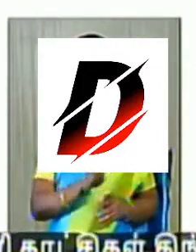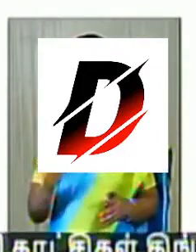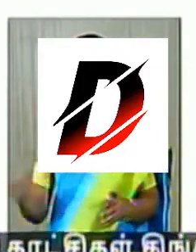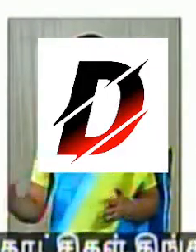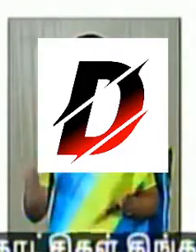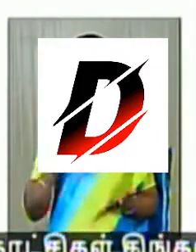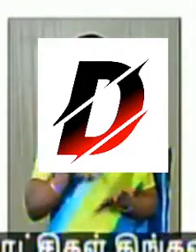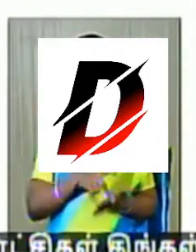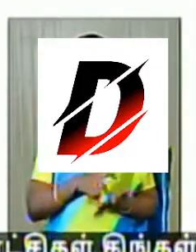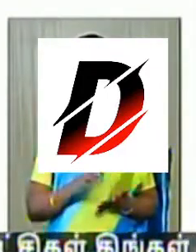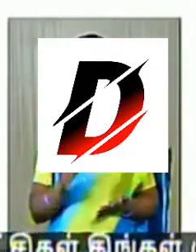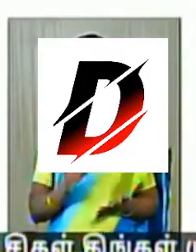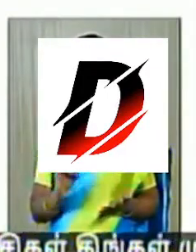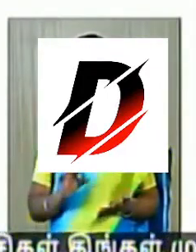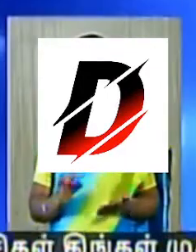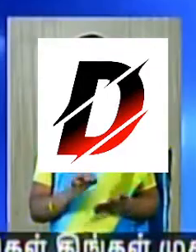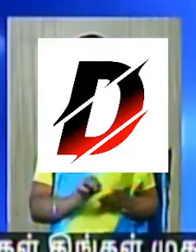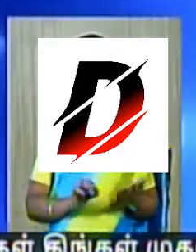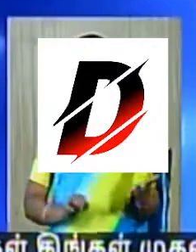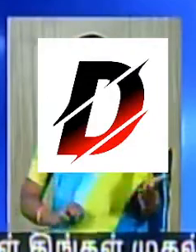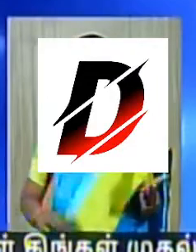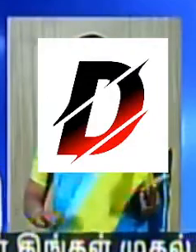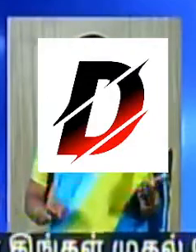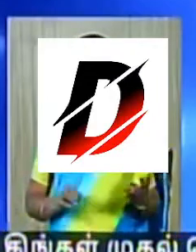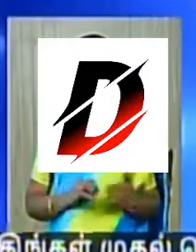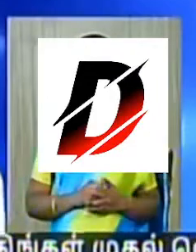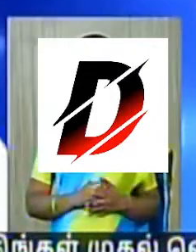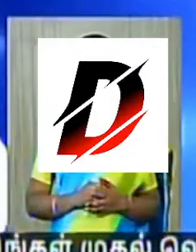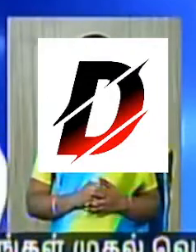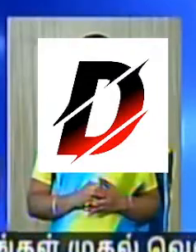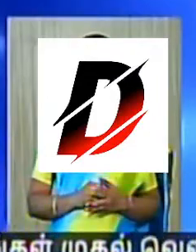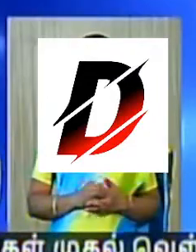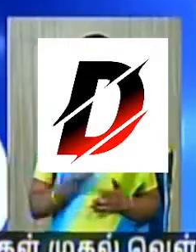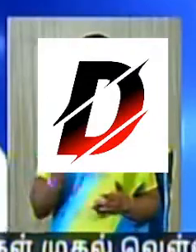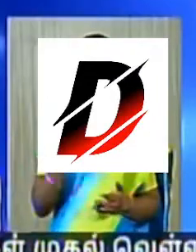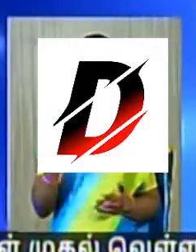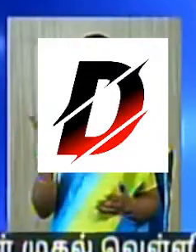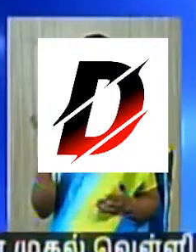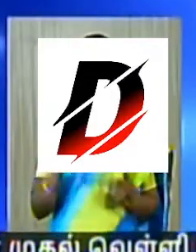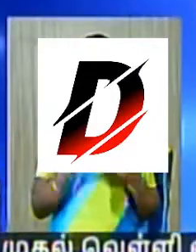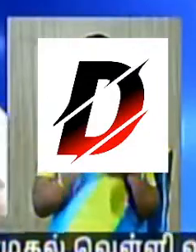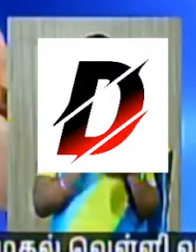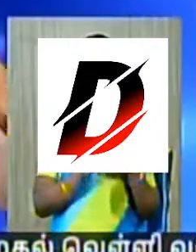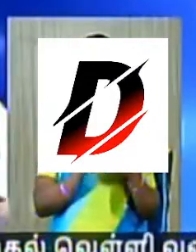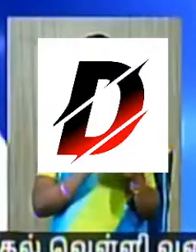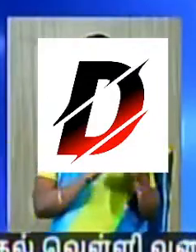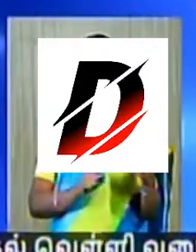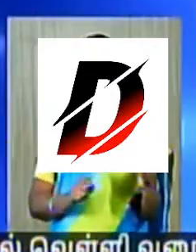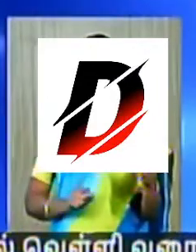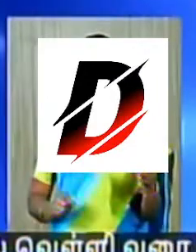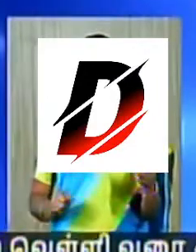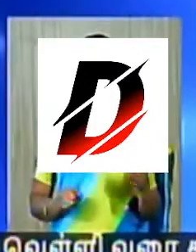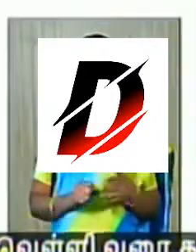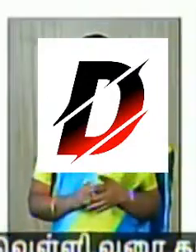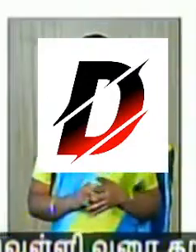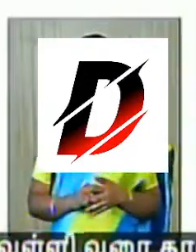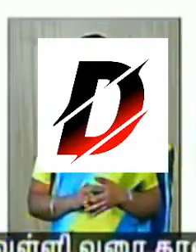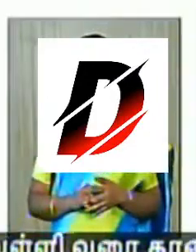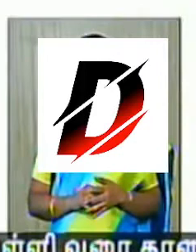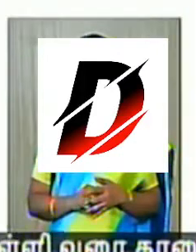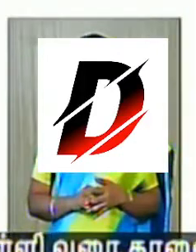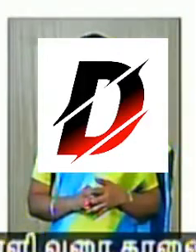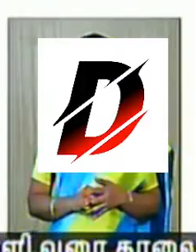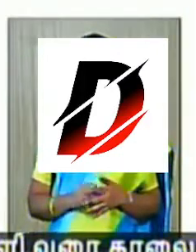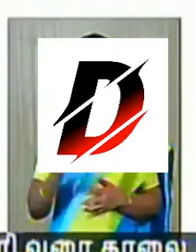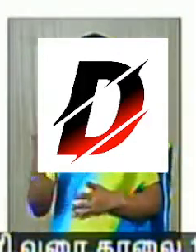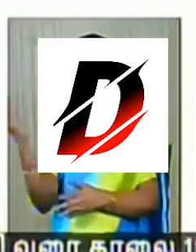பண்ணணும் ரொம்ப ஈஸி ஆல்ரெடி நம்பர்ஸ்லாம் வந்தாச்சு கூட்டி கூட்டி எழுத வேண்டியதா பாருங்க இந்த ரைட் சைடில் நம்ம என்ன எழுதணும் 2-4